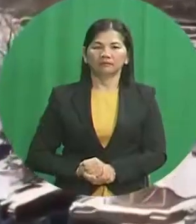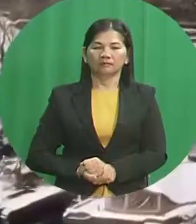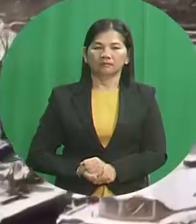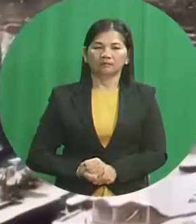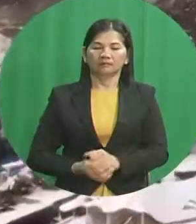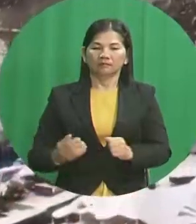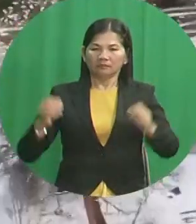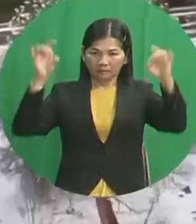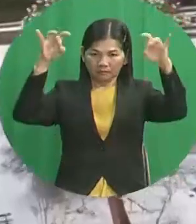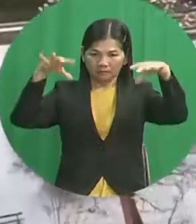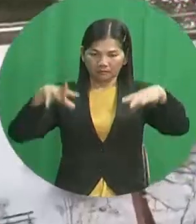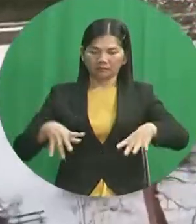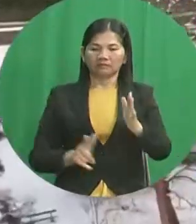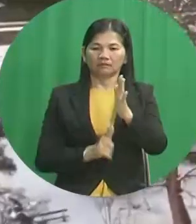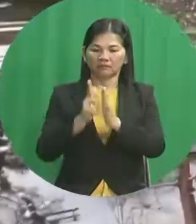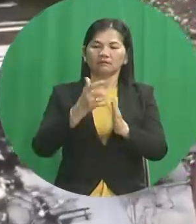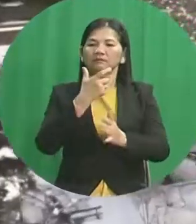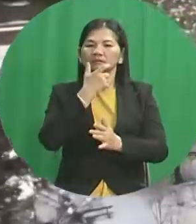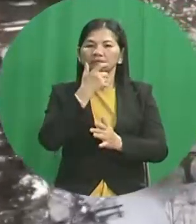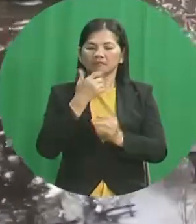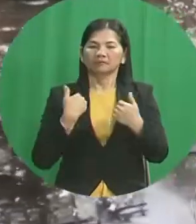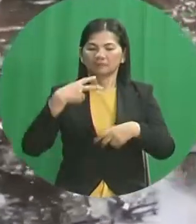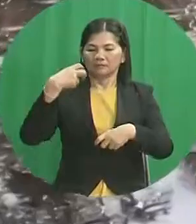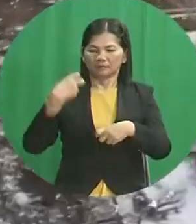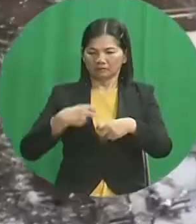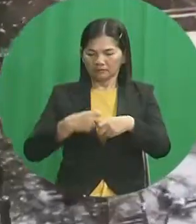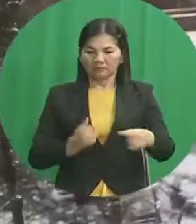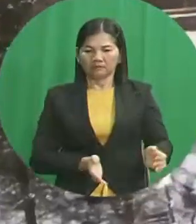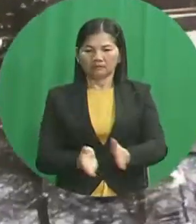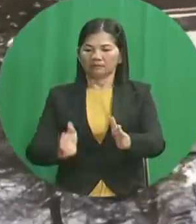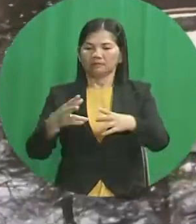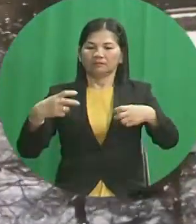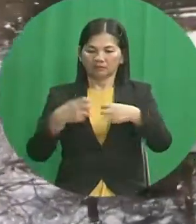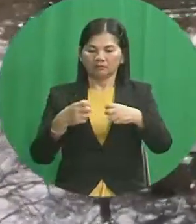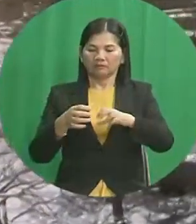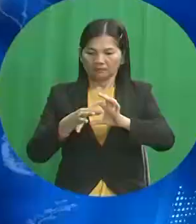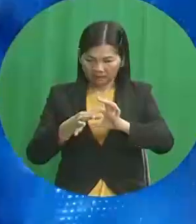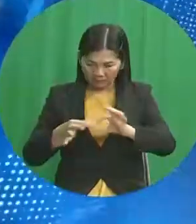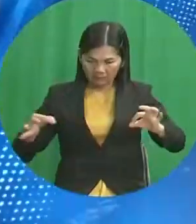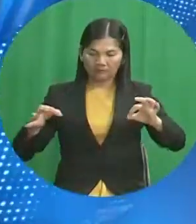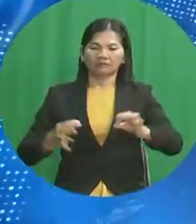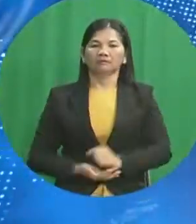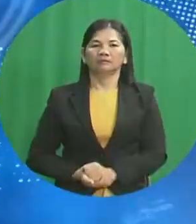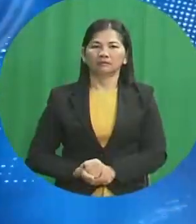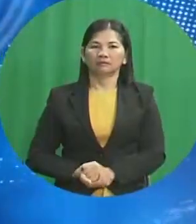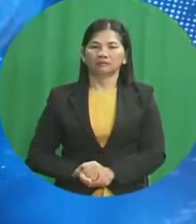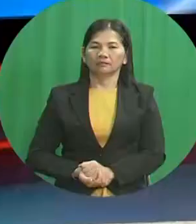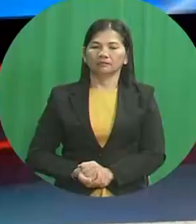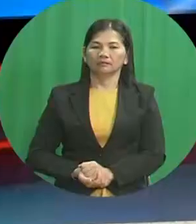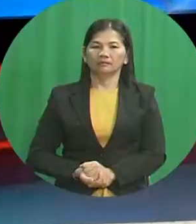នឹងក្រធ្លាក់ខ្លាំងនៅភ ieck ខាងជើងអង់គ្លេសនាំឲ្យមានផលវិបាកផ្លូវ Highway និងផ្ដាច់ចរន្តអាកាសនី